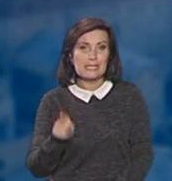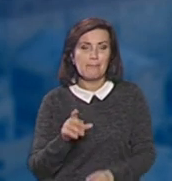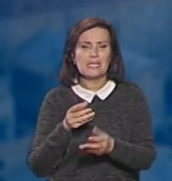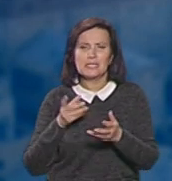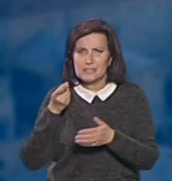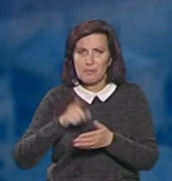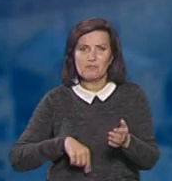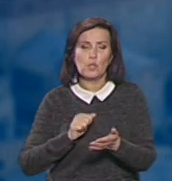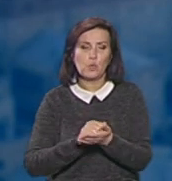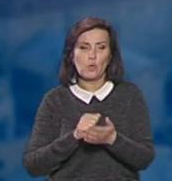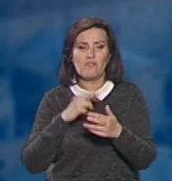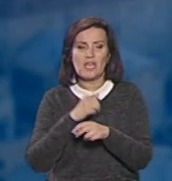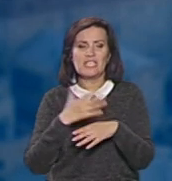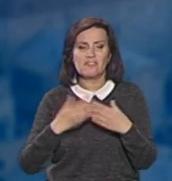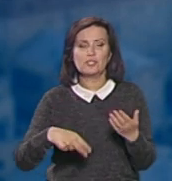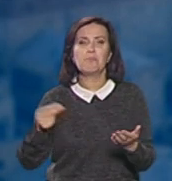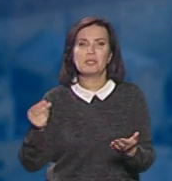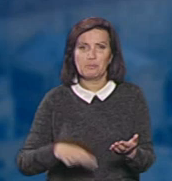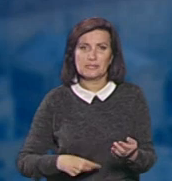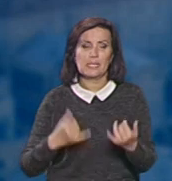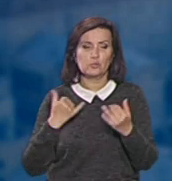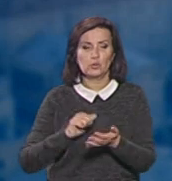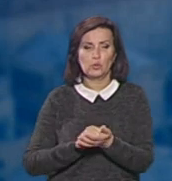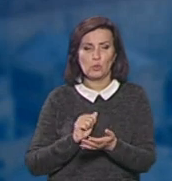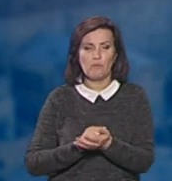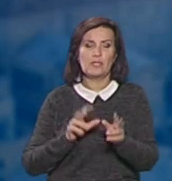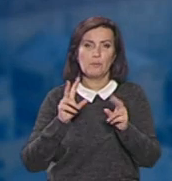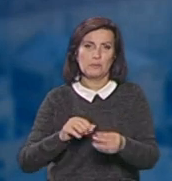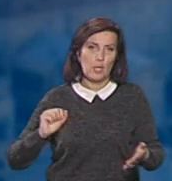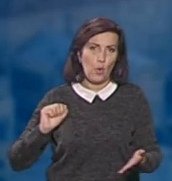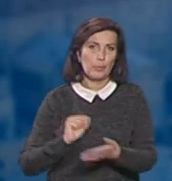запевнили, документи на ліки вже підписали, а сьогодні документи пообіцяли оприлюднити на сайті.